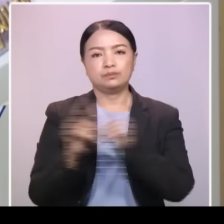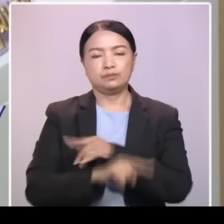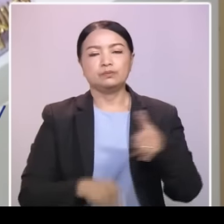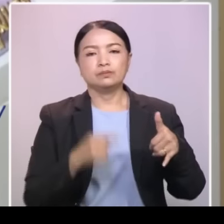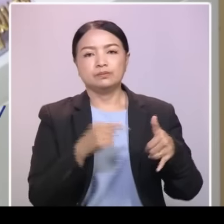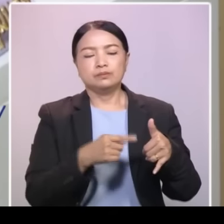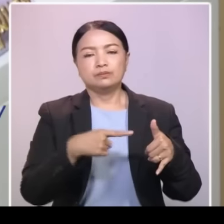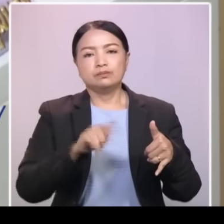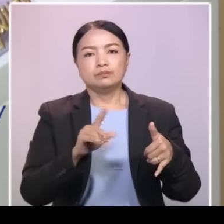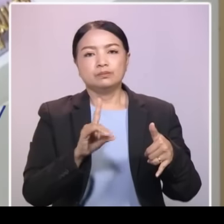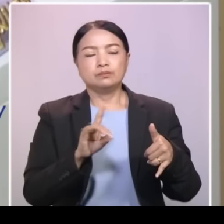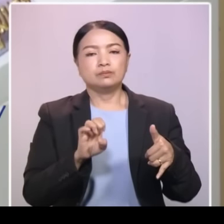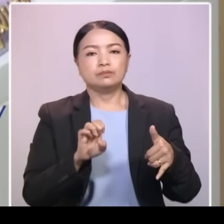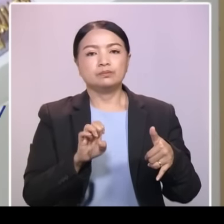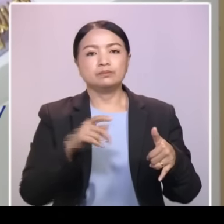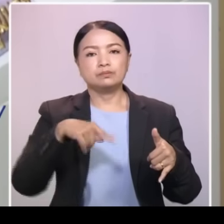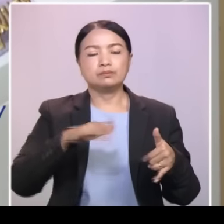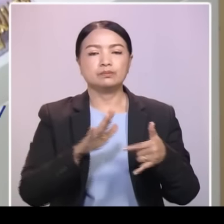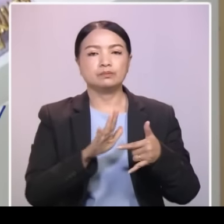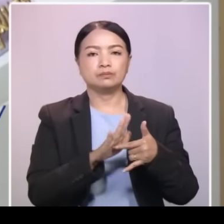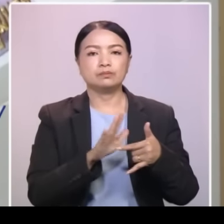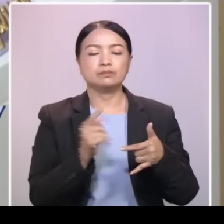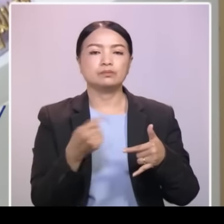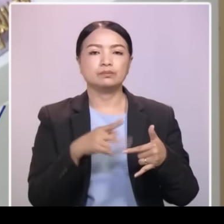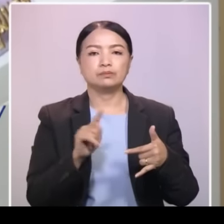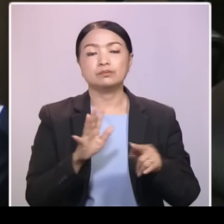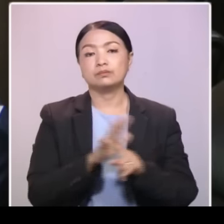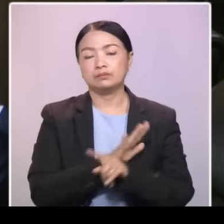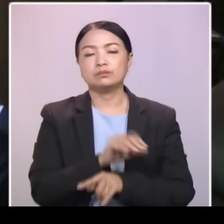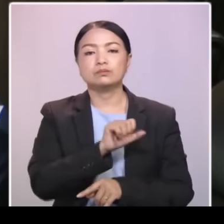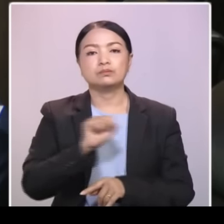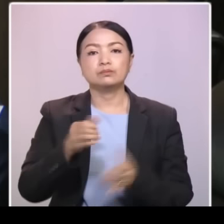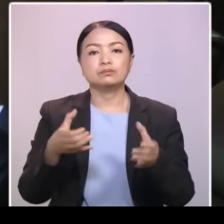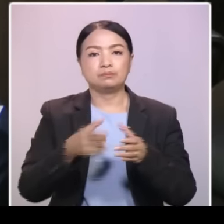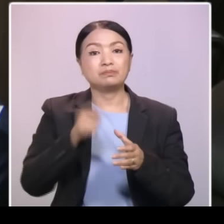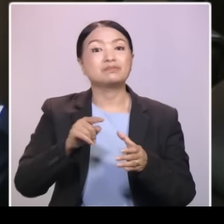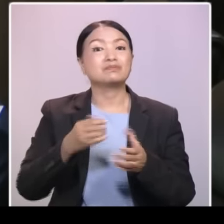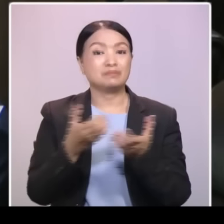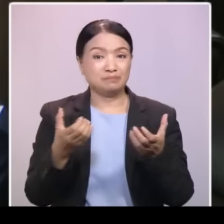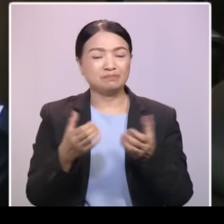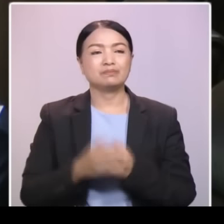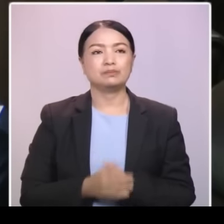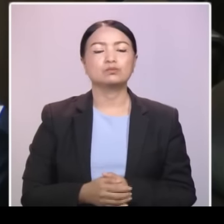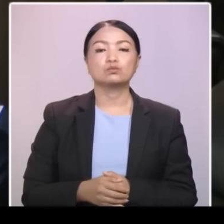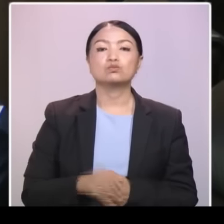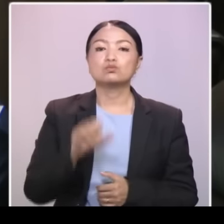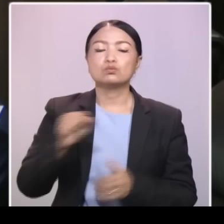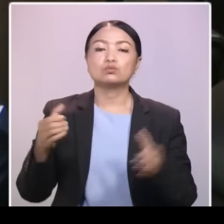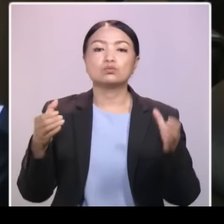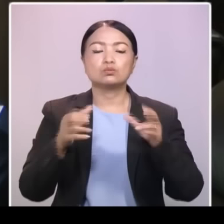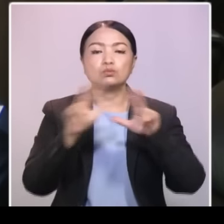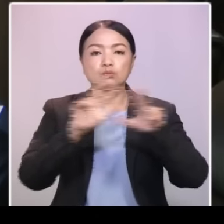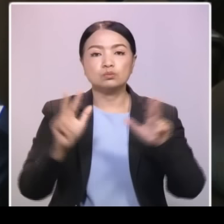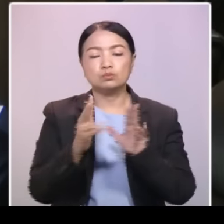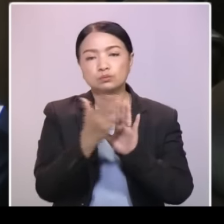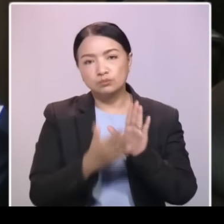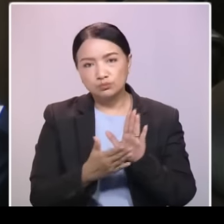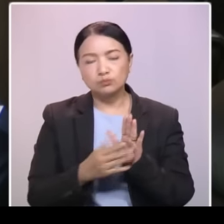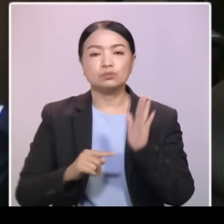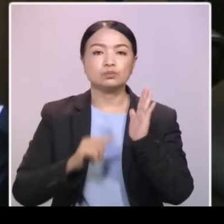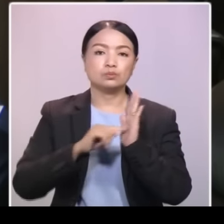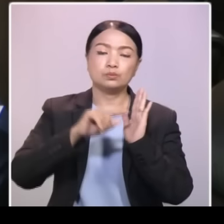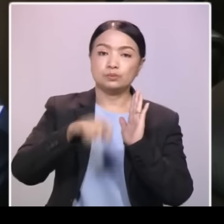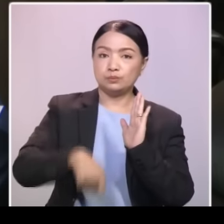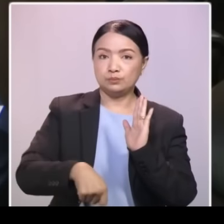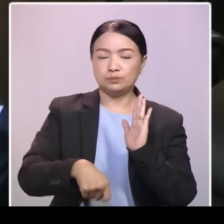ฒน์สันติพาดาอดีตสสพรรคเป็นธรรมนะคะและเมื่อนับรวมสสของพรรคภูมิใจไทยนครศรีธรรมราชนครราชสีมา